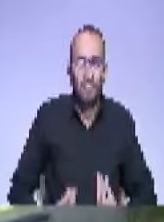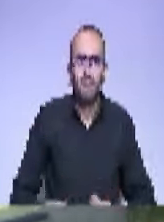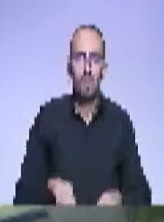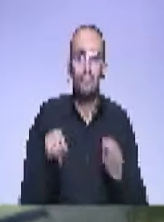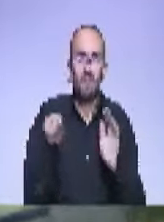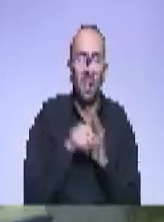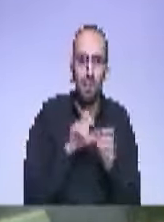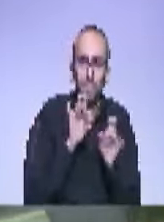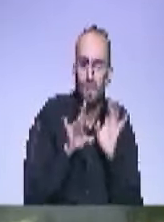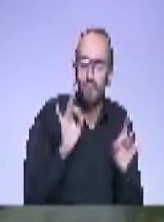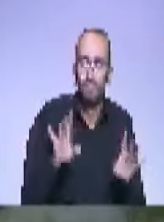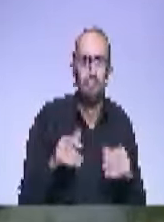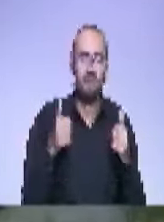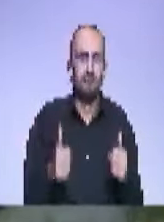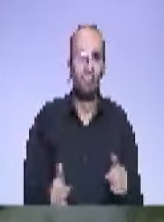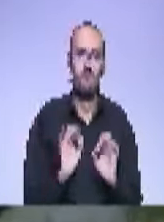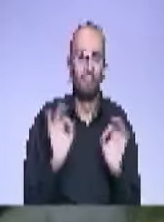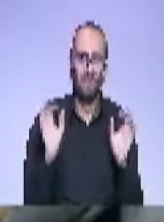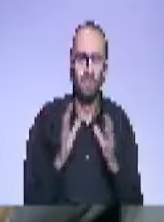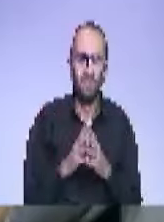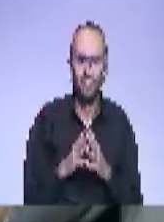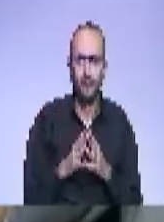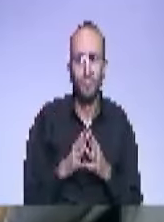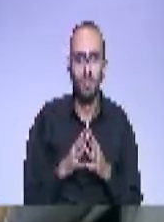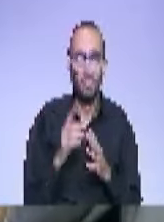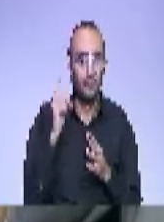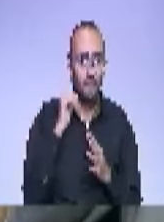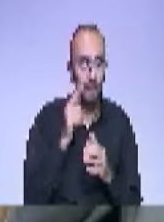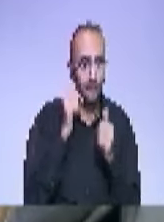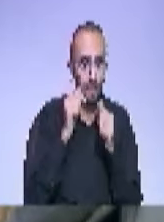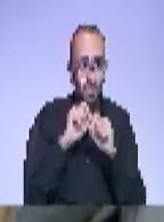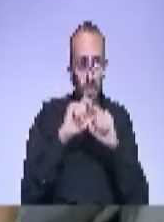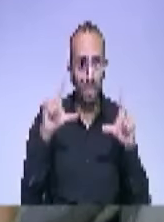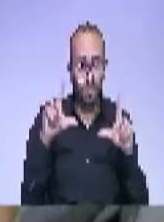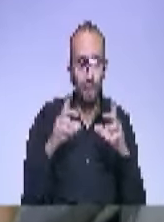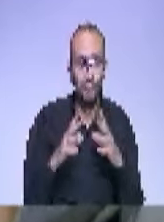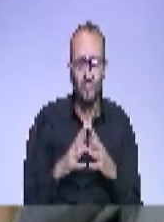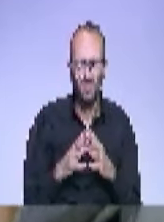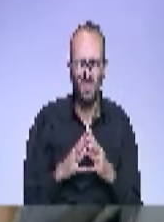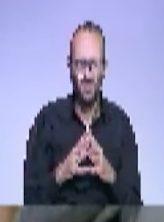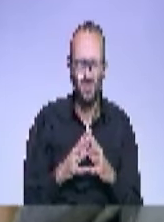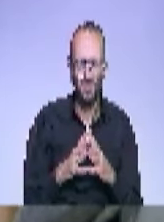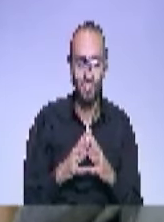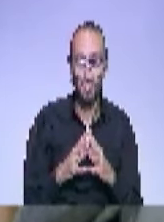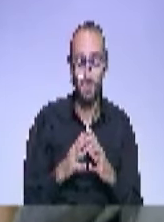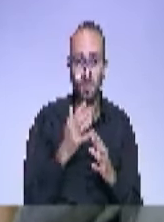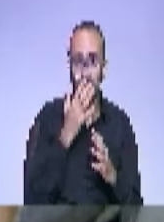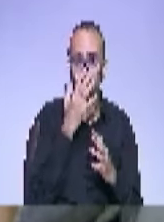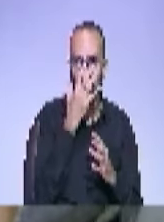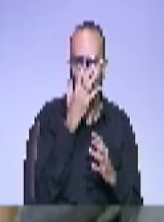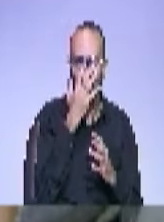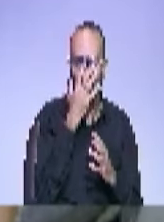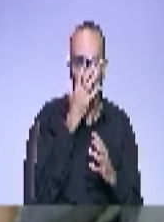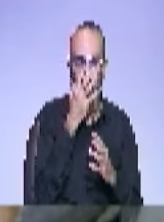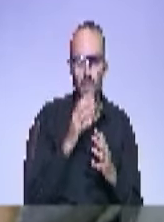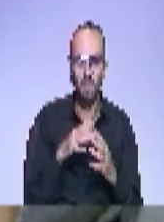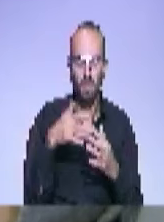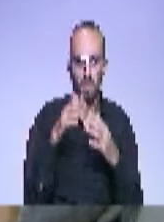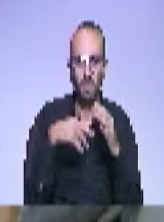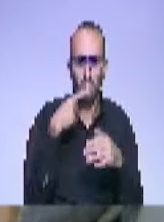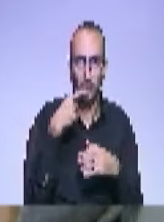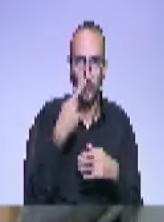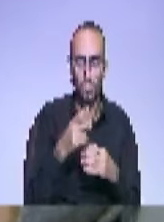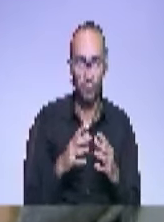التاثيرات السلبيه بتاع الاخرين. طيب سمعتي الكلام ده يعني؟ لا يا ابويا، يا ابويا ما هو بعد ما جه كان